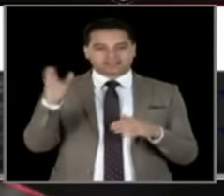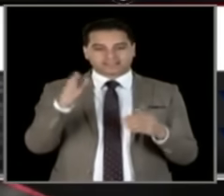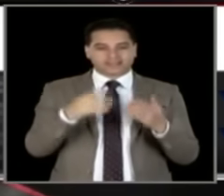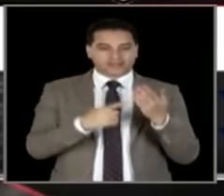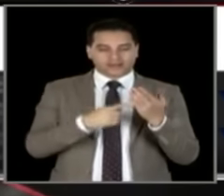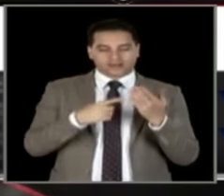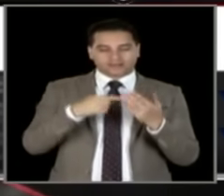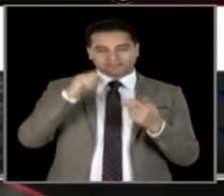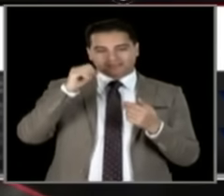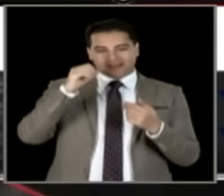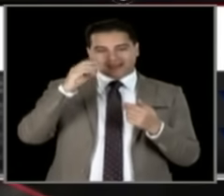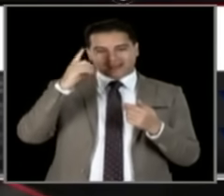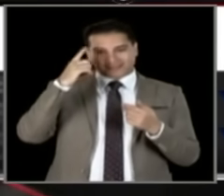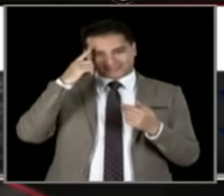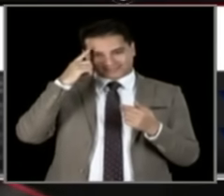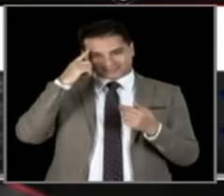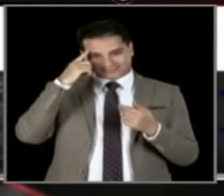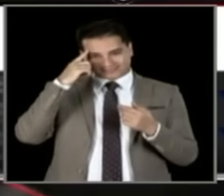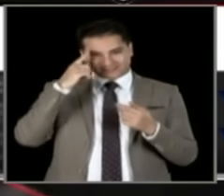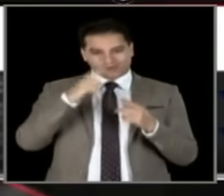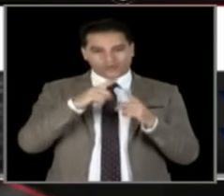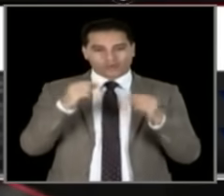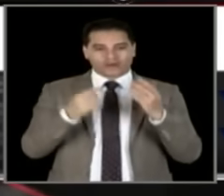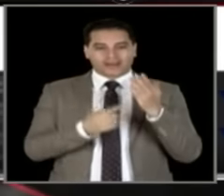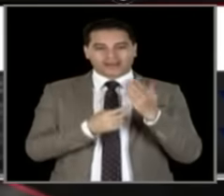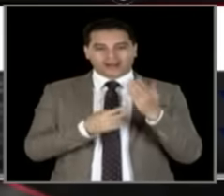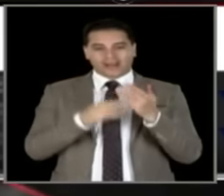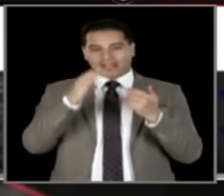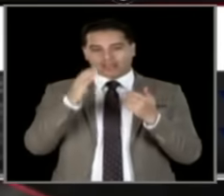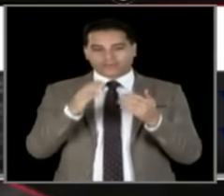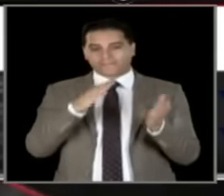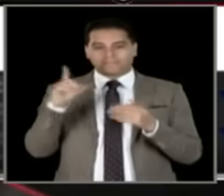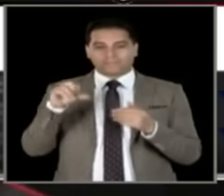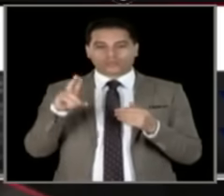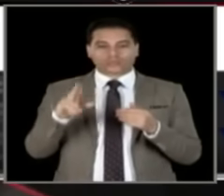الجنوبية، بوتان، الهند. كيرالا.